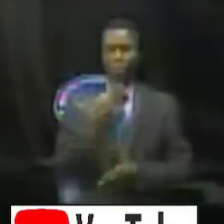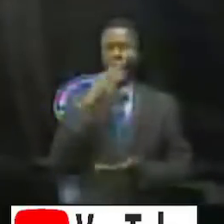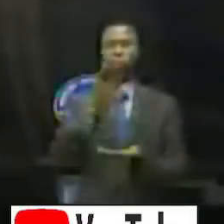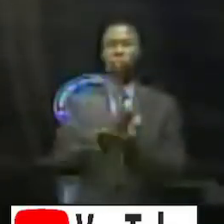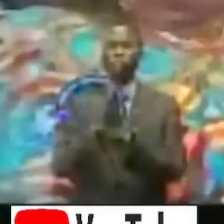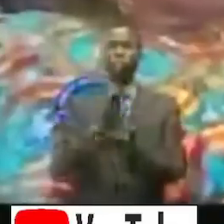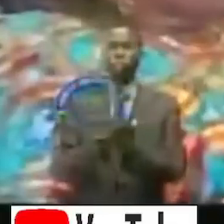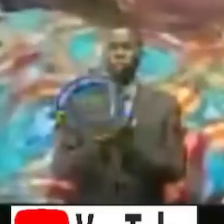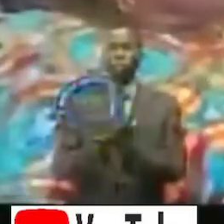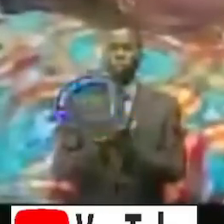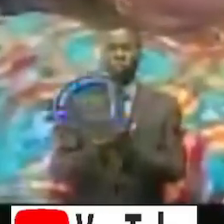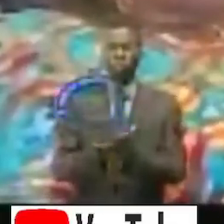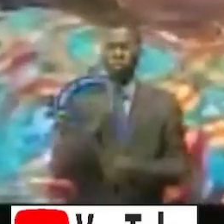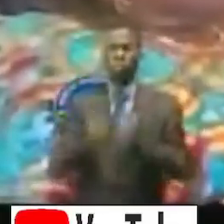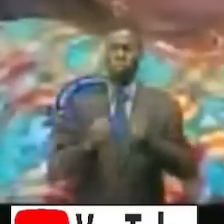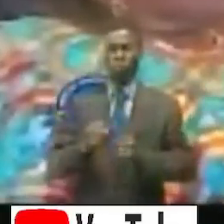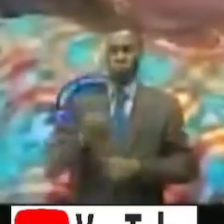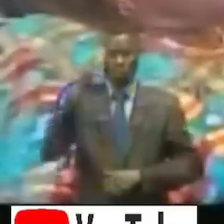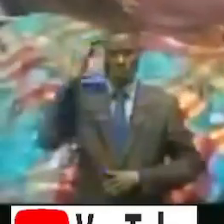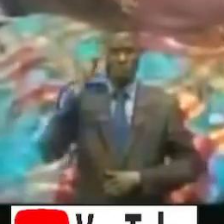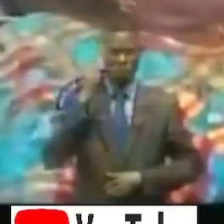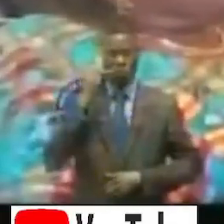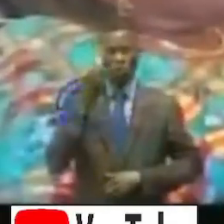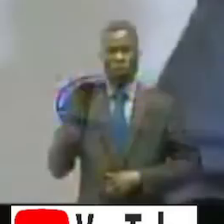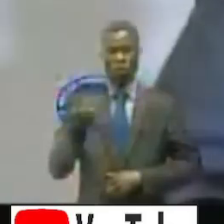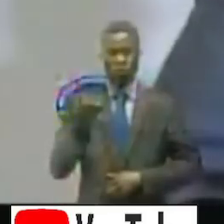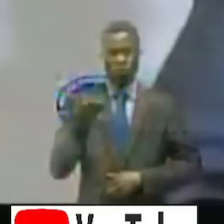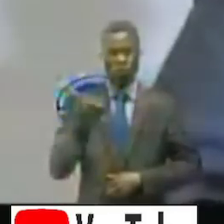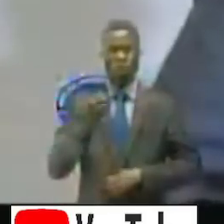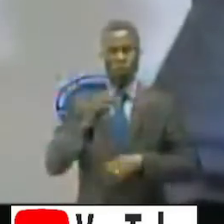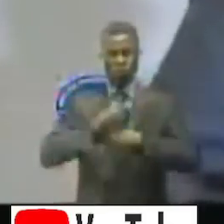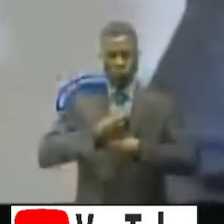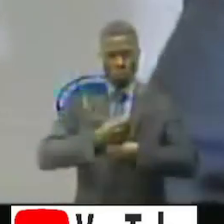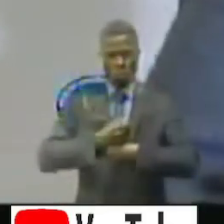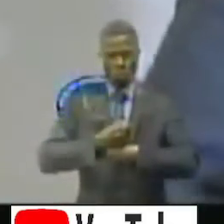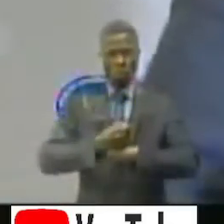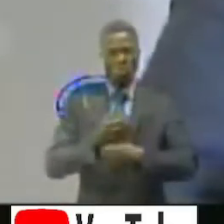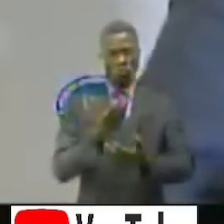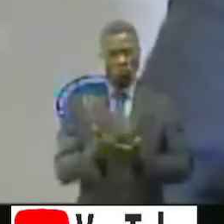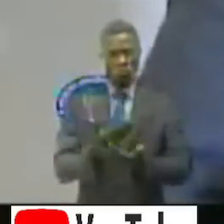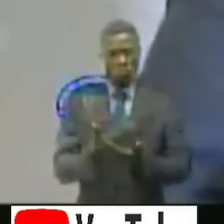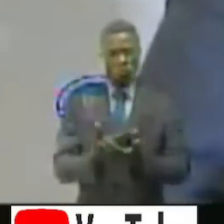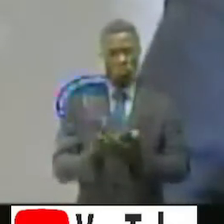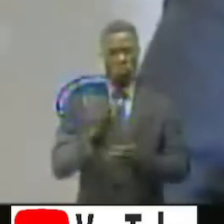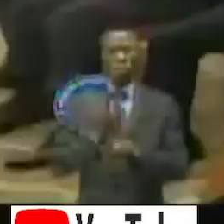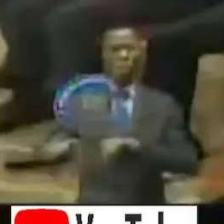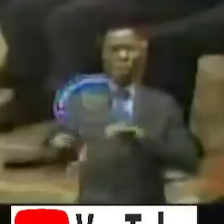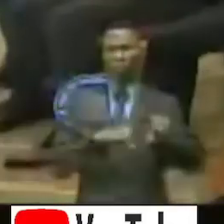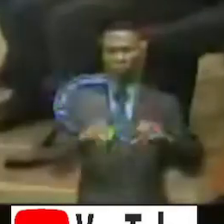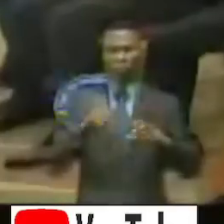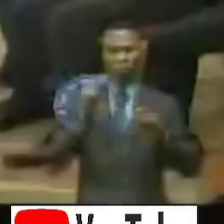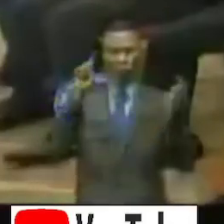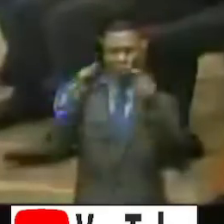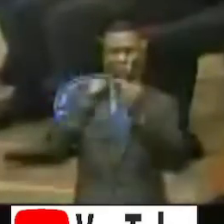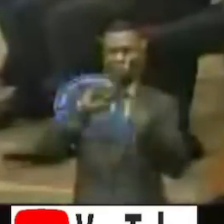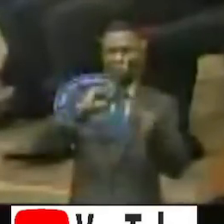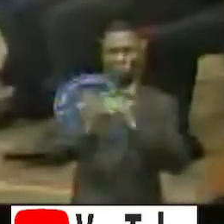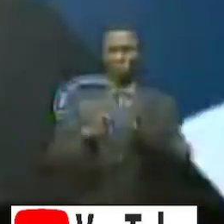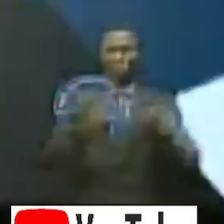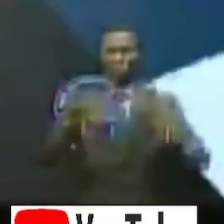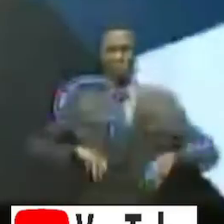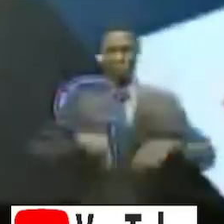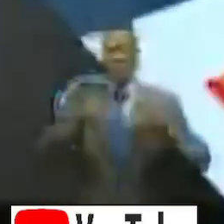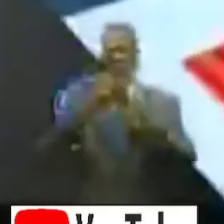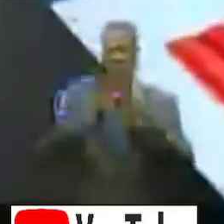félicité l'audace du ministre Tony Mwaba pour avoir réalisé en si peu de temps beaucoup d'actions dans le but d'améliorer la